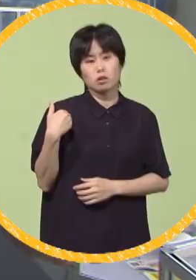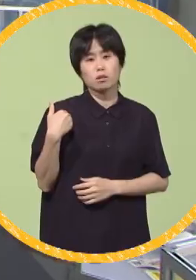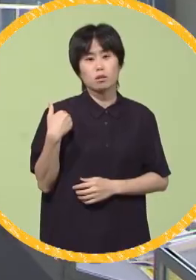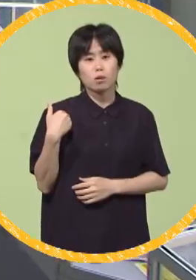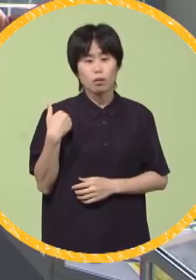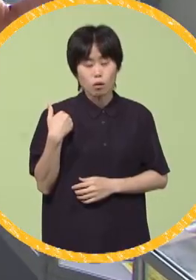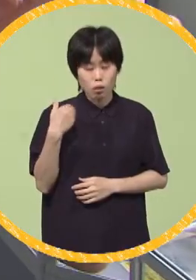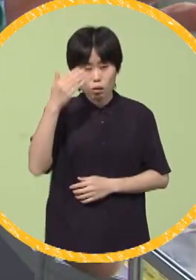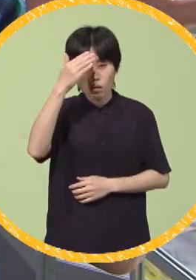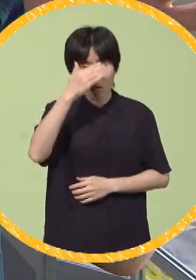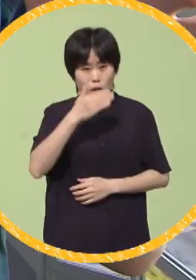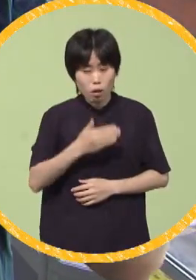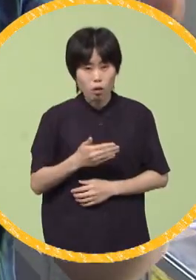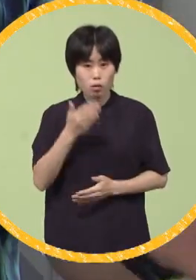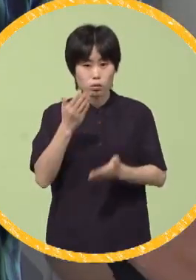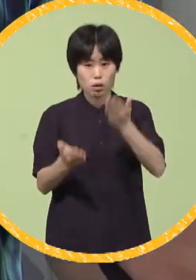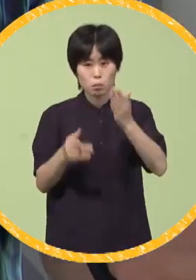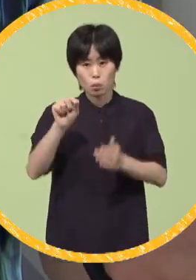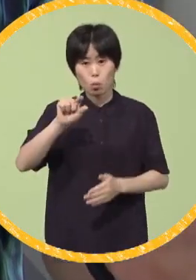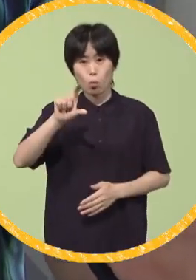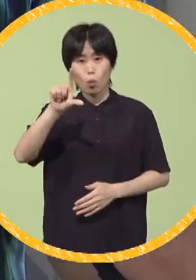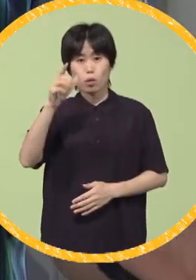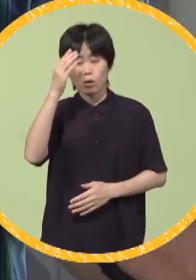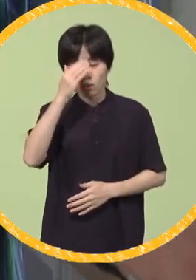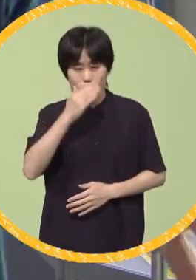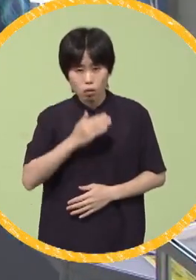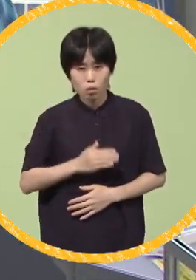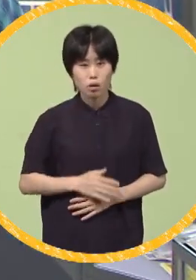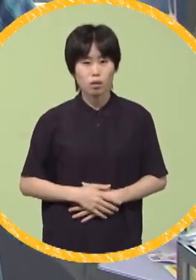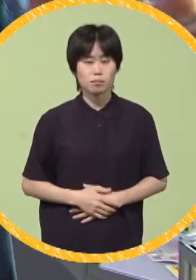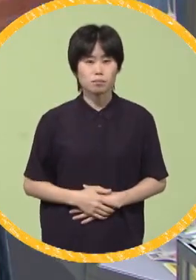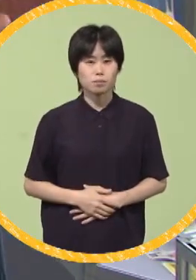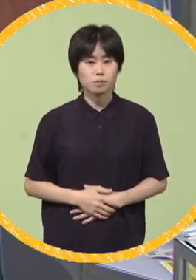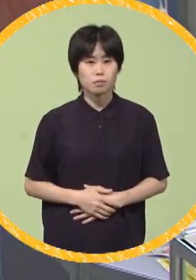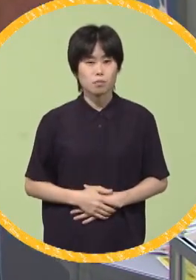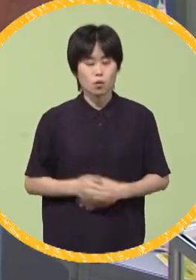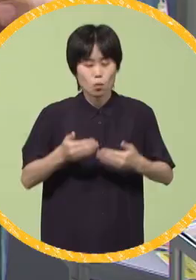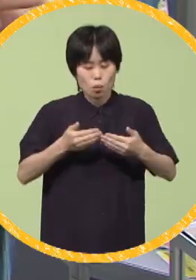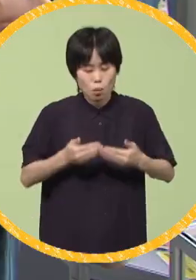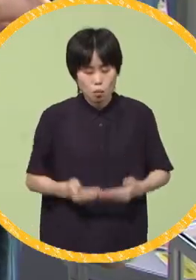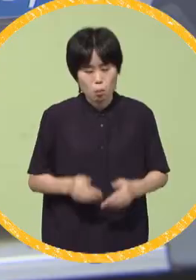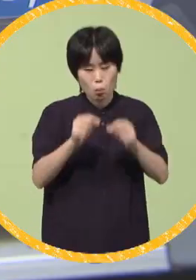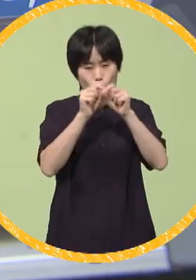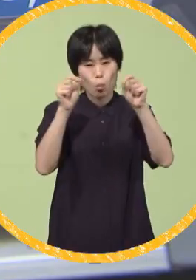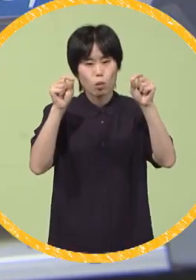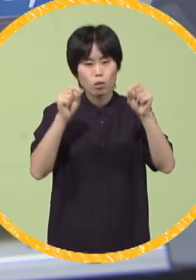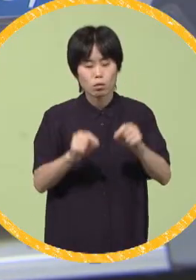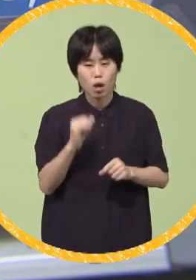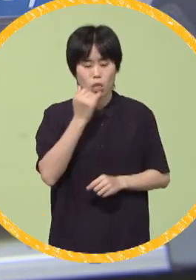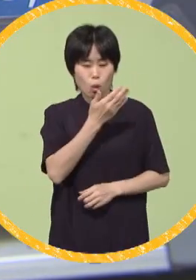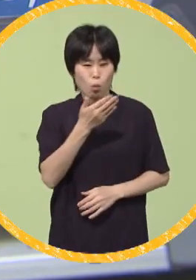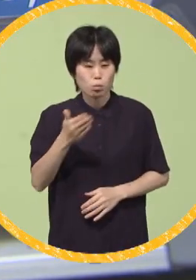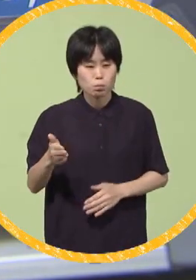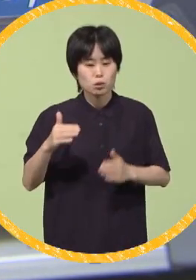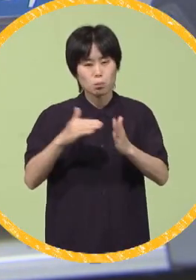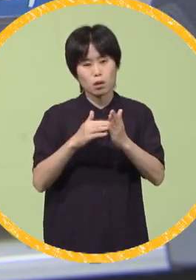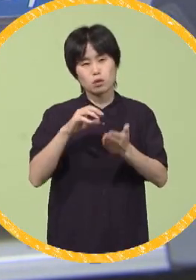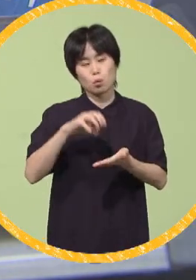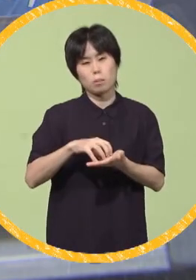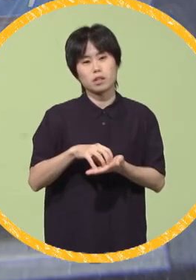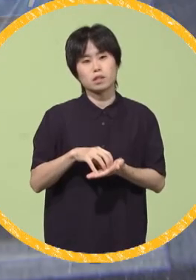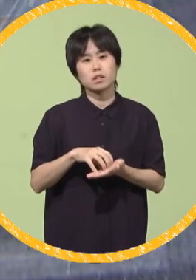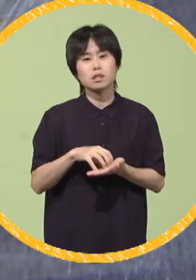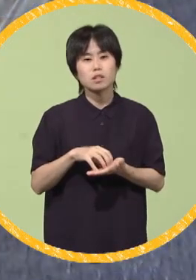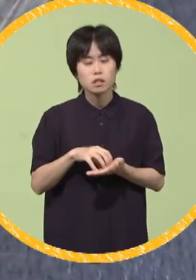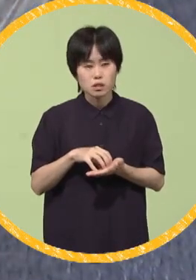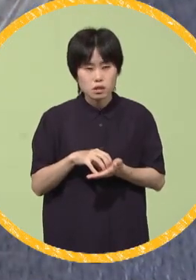魚の重さよりも多くなるんですか、プラゴミの方が。 そうなんです。 これ実際でも深刻な問題を抱える海のプラスチックゴミ、